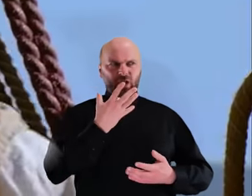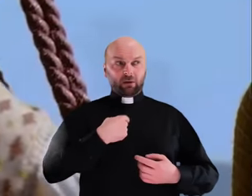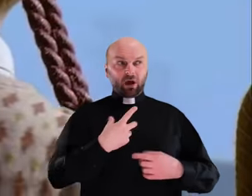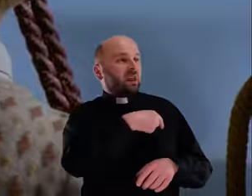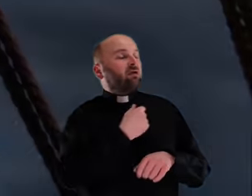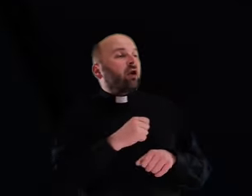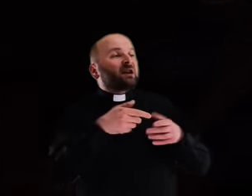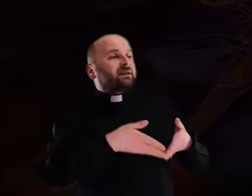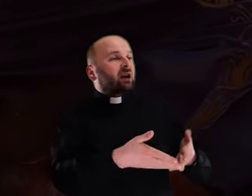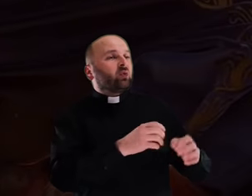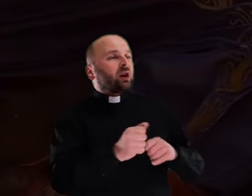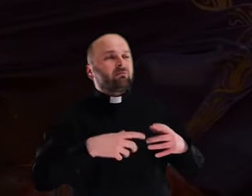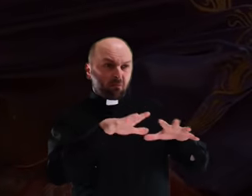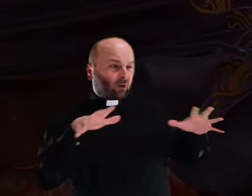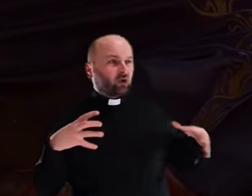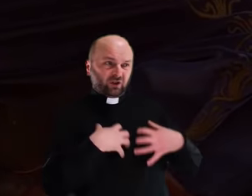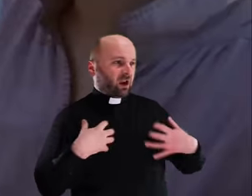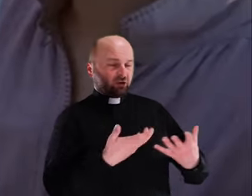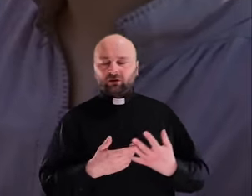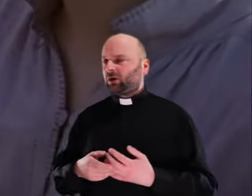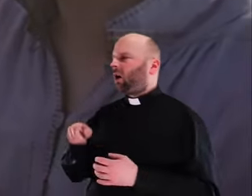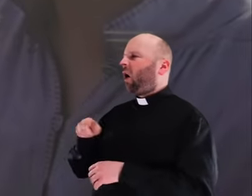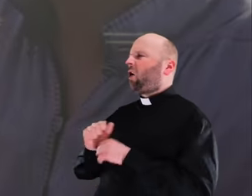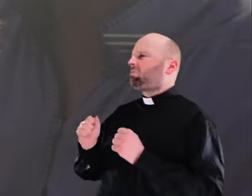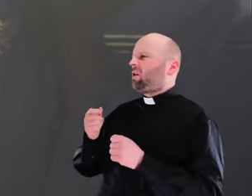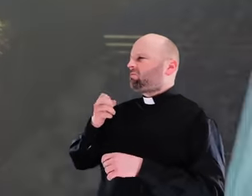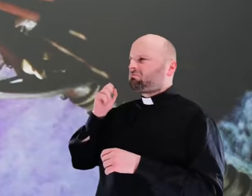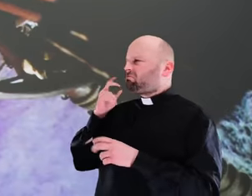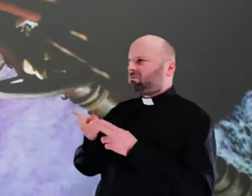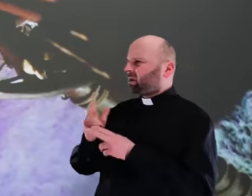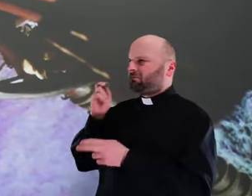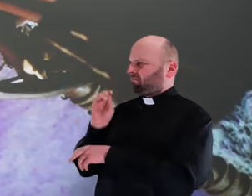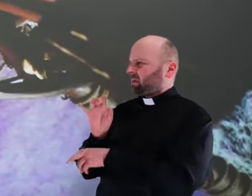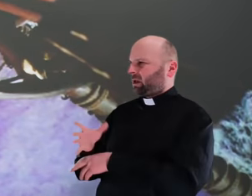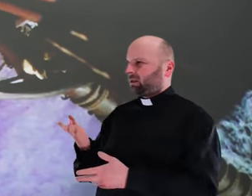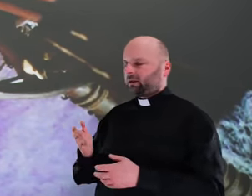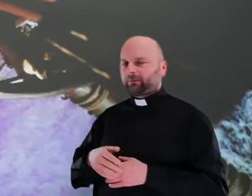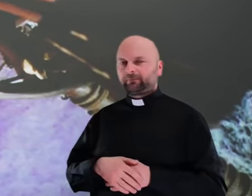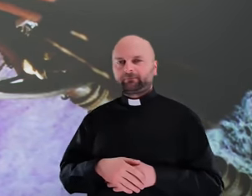Uratowaliśmy ci przecież życie. Straszny z niego mam kontent, prawda? Dziś to pryska humorem.